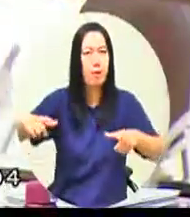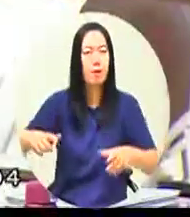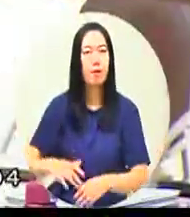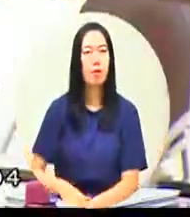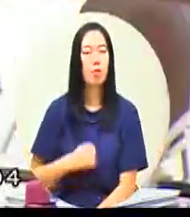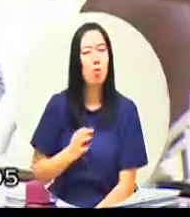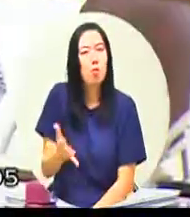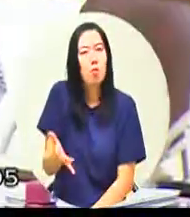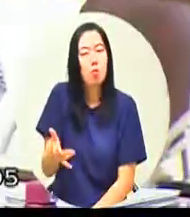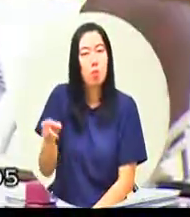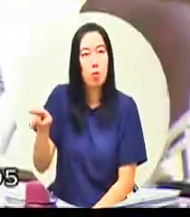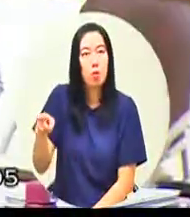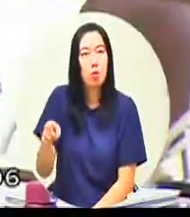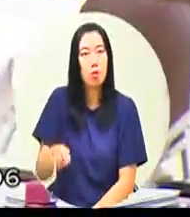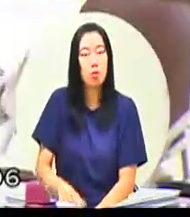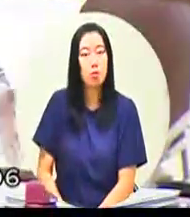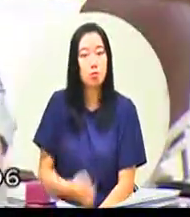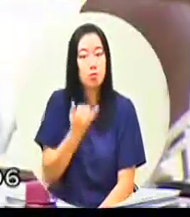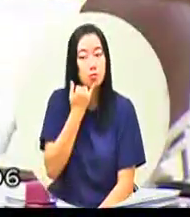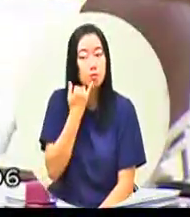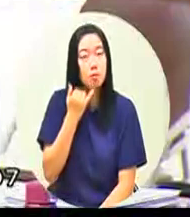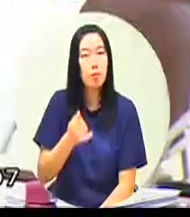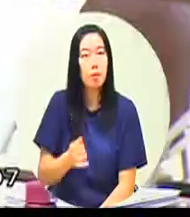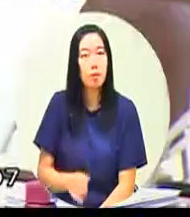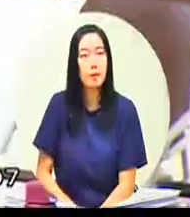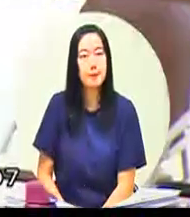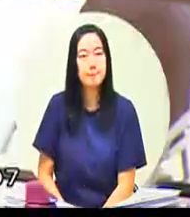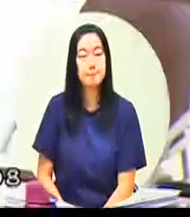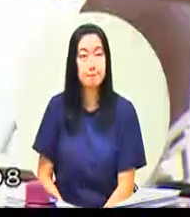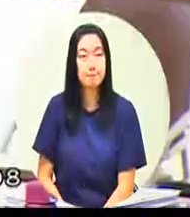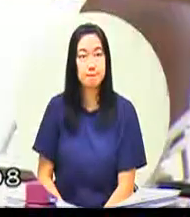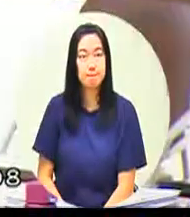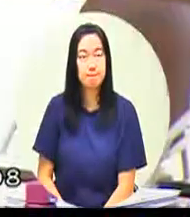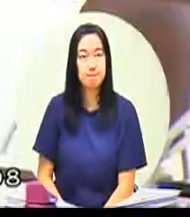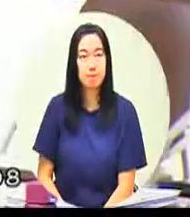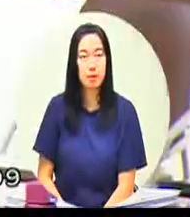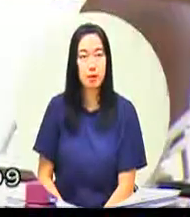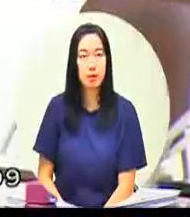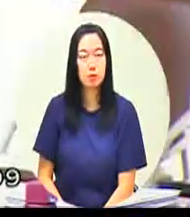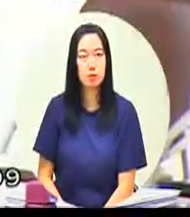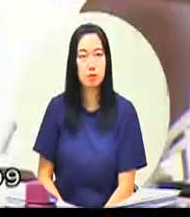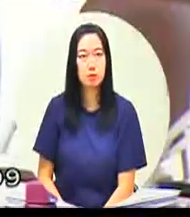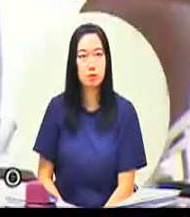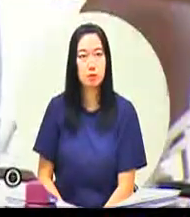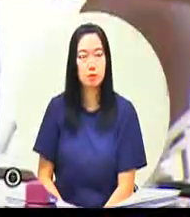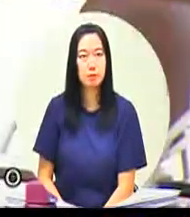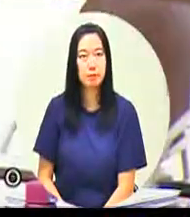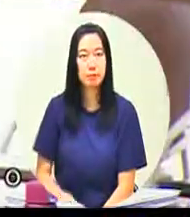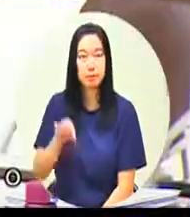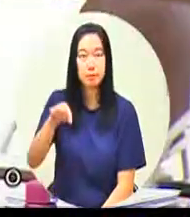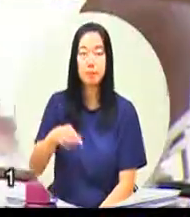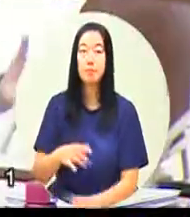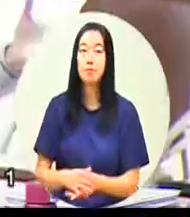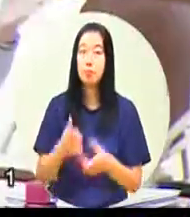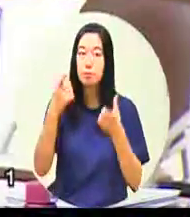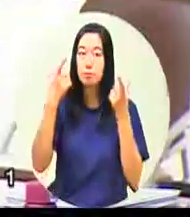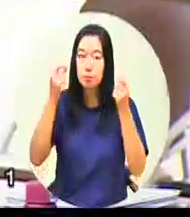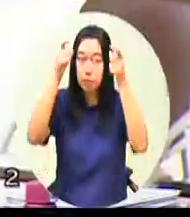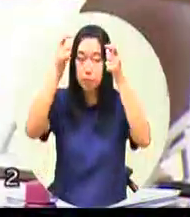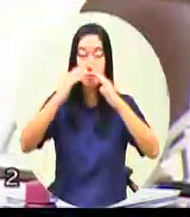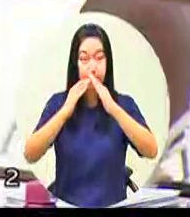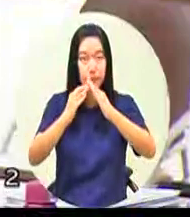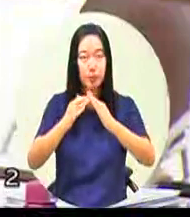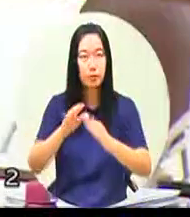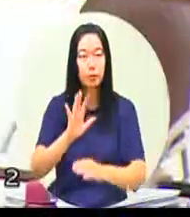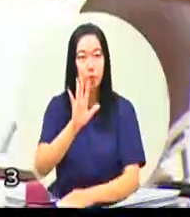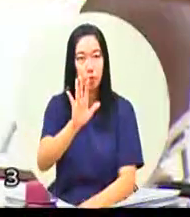们为什么不要让？因为咱当然，阮家是哈，连高雄市嘛，所以你讲有